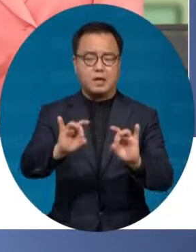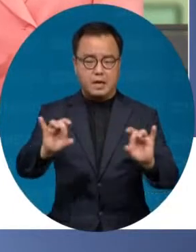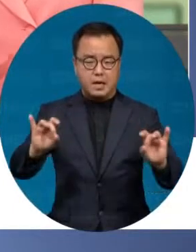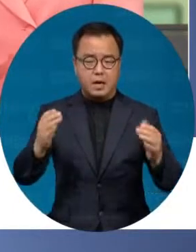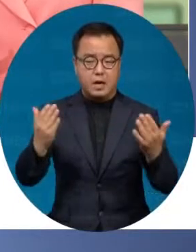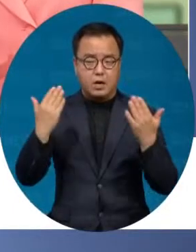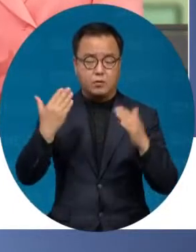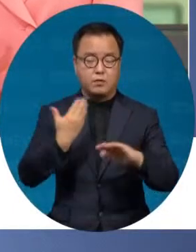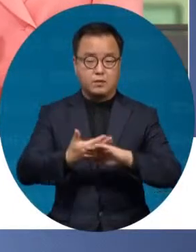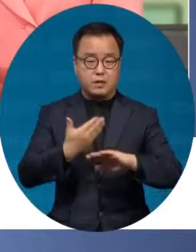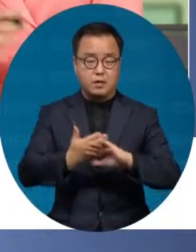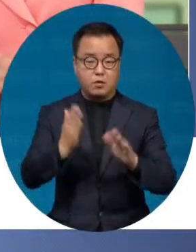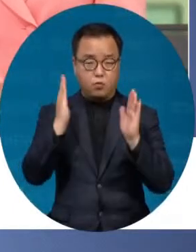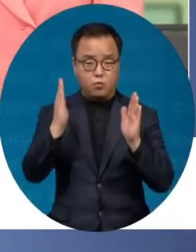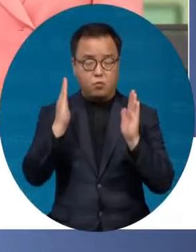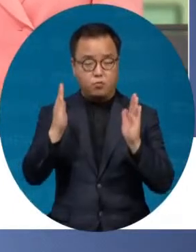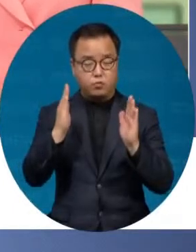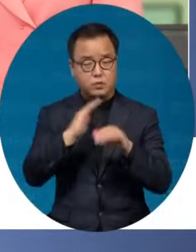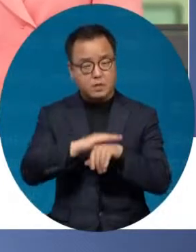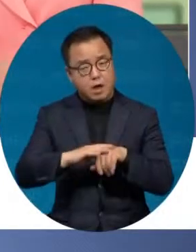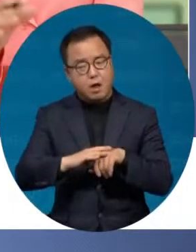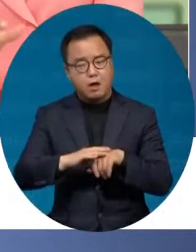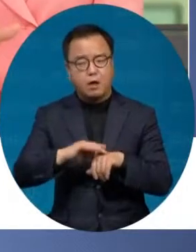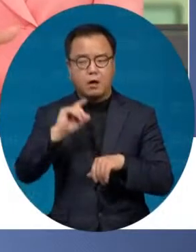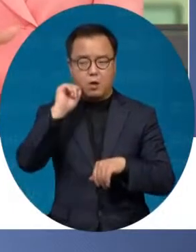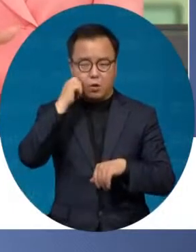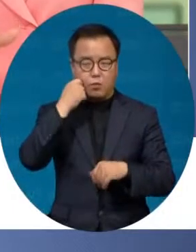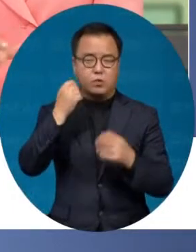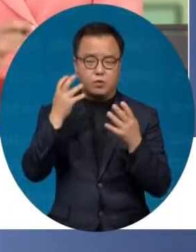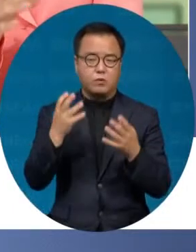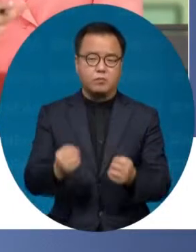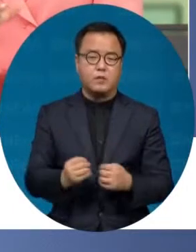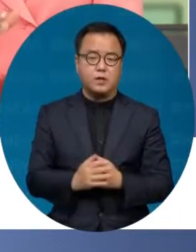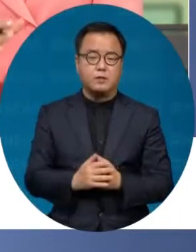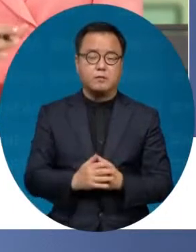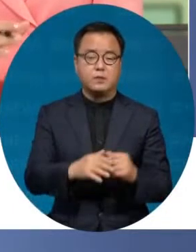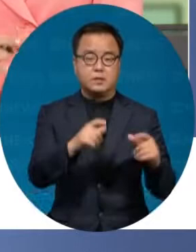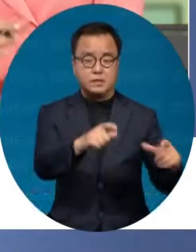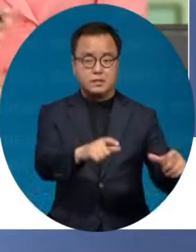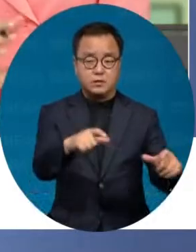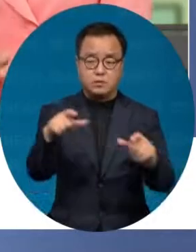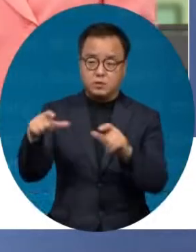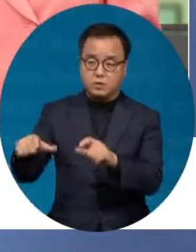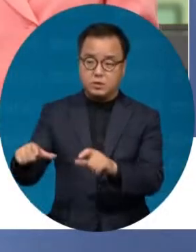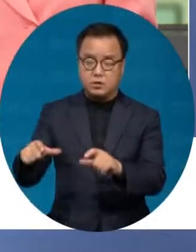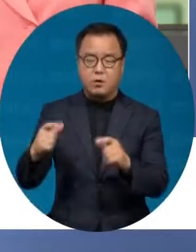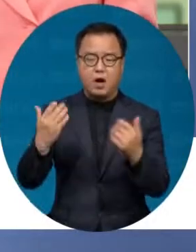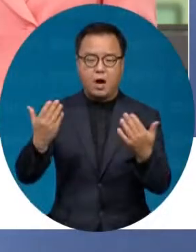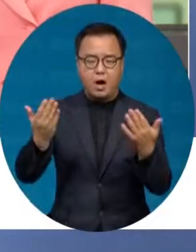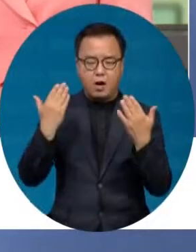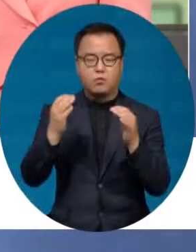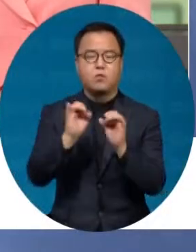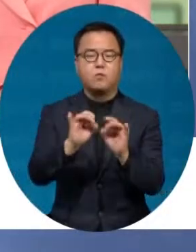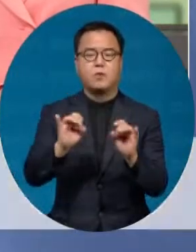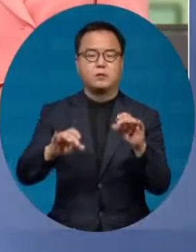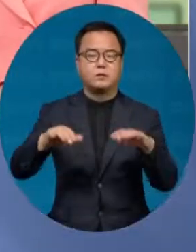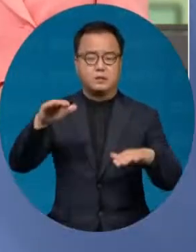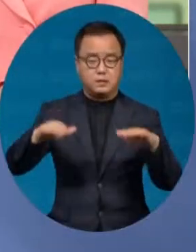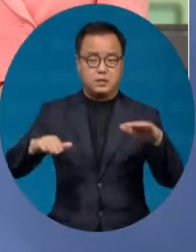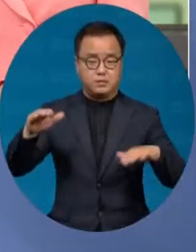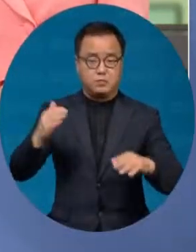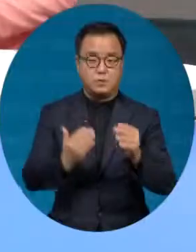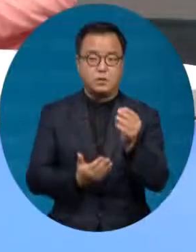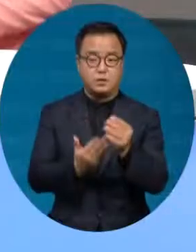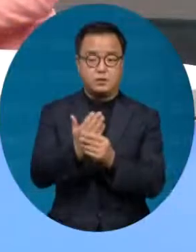듣지 못하는 날도 않았습니다 그가 지역에 따라서 학교에 따라서 이렇게 큰 격차가 발생하고 있는 겁니다